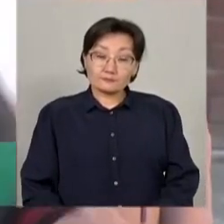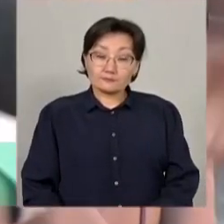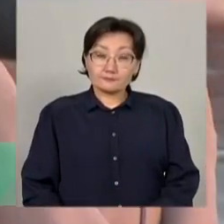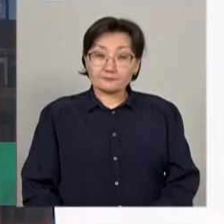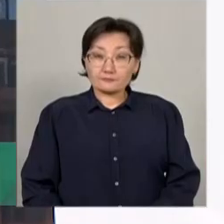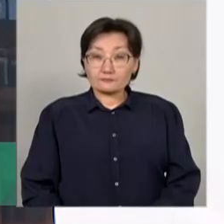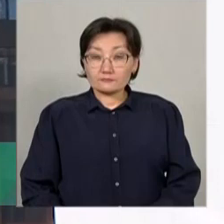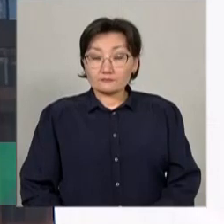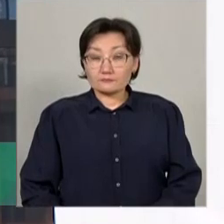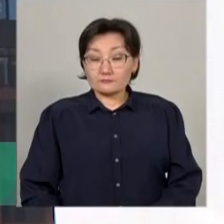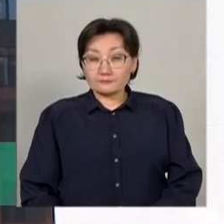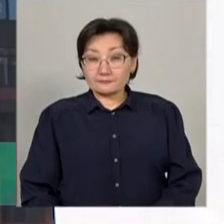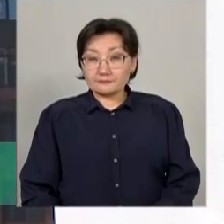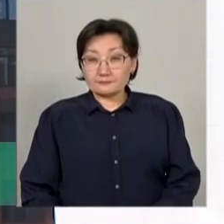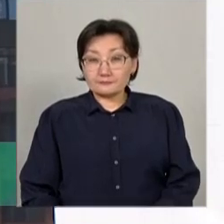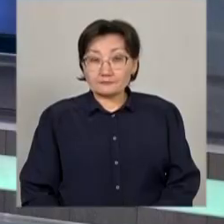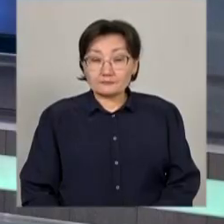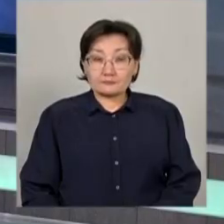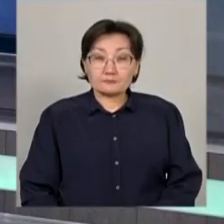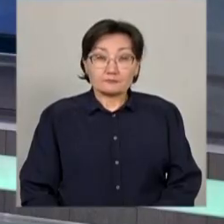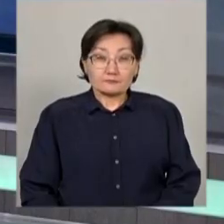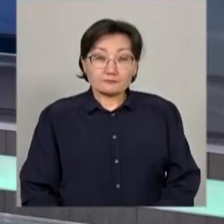Алматы, телеарнасы, Астана.